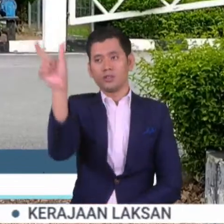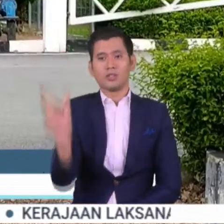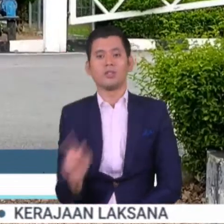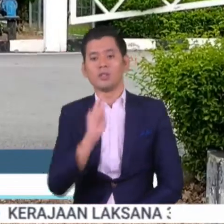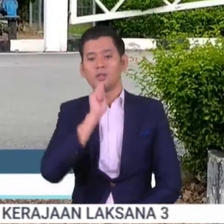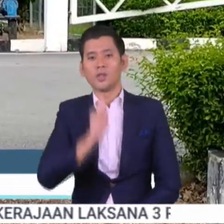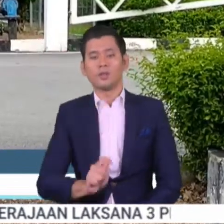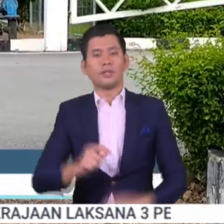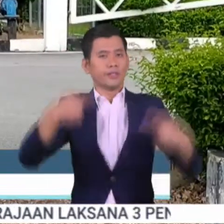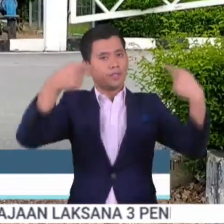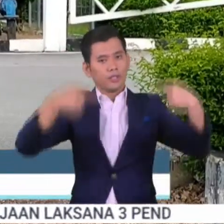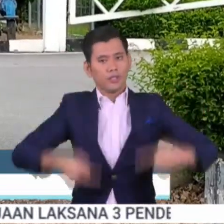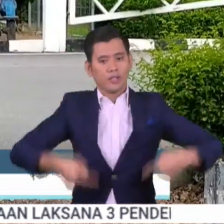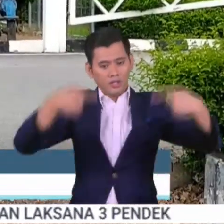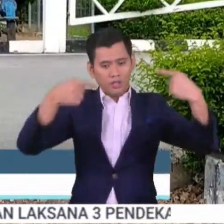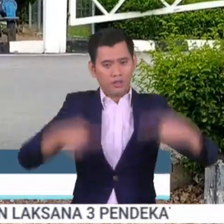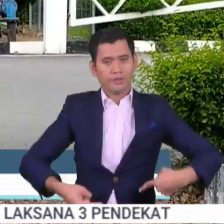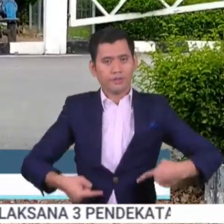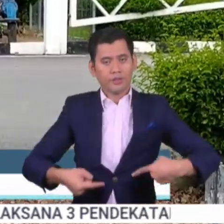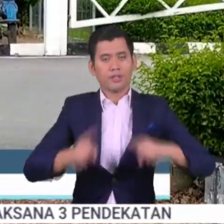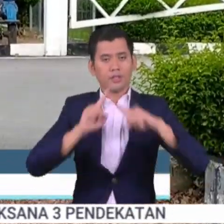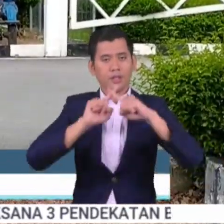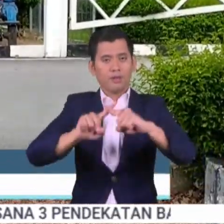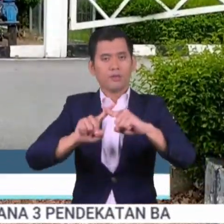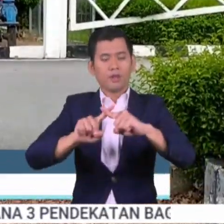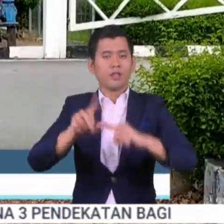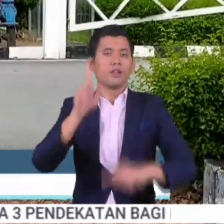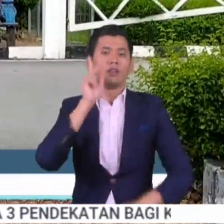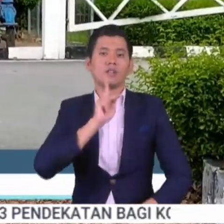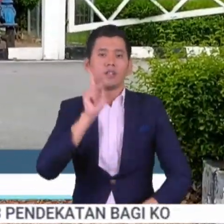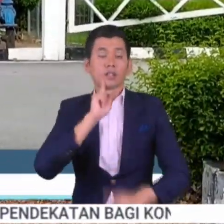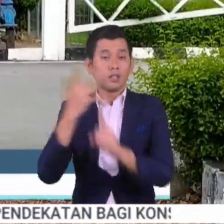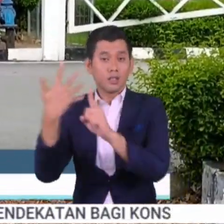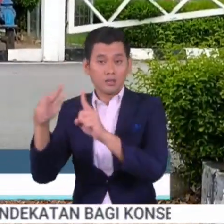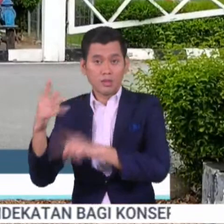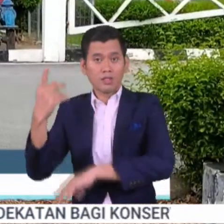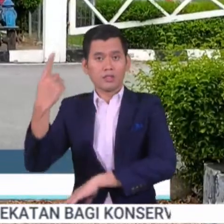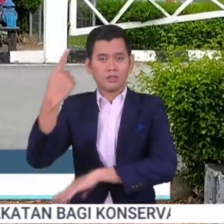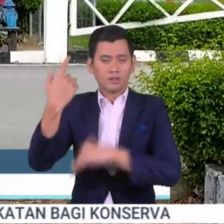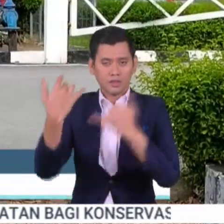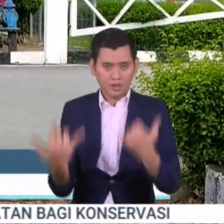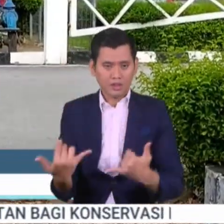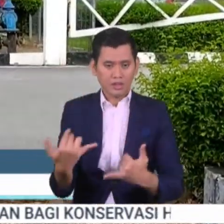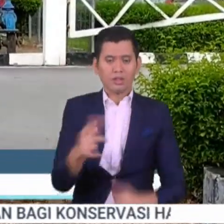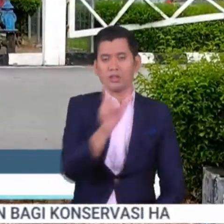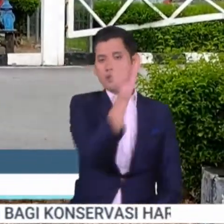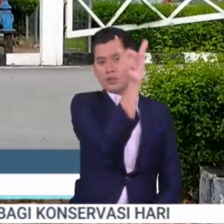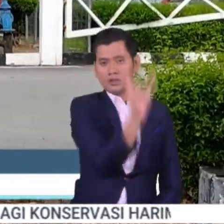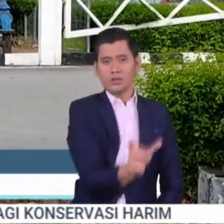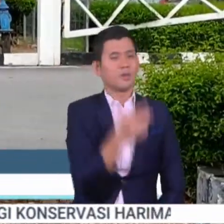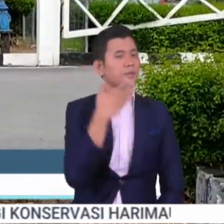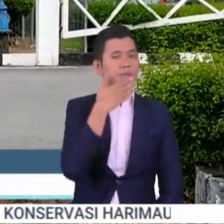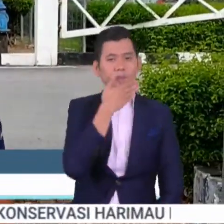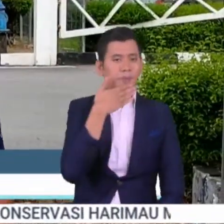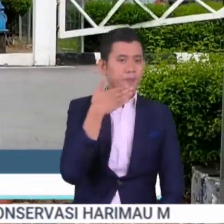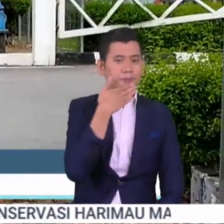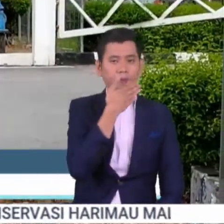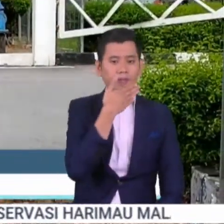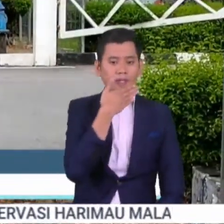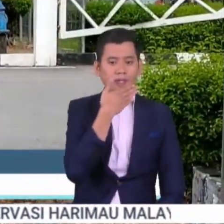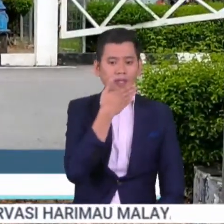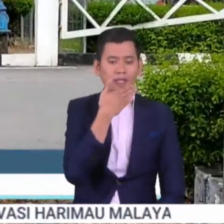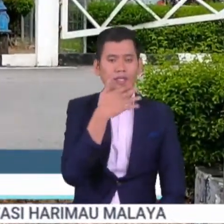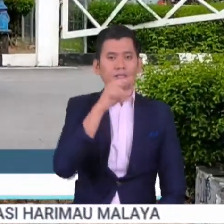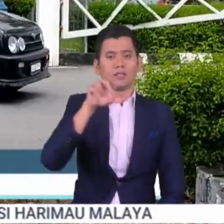tertua bertanding dalam PRU Dewan Negeri Kedah ke-15 kali ini. Manakala calon termuda adalah